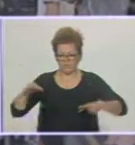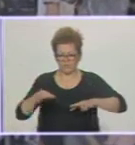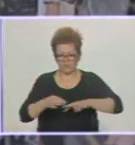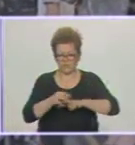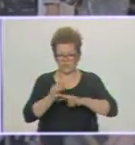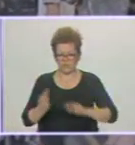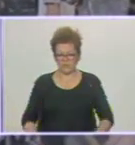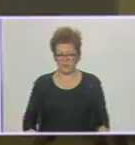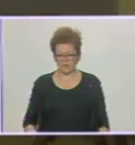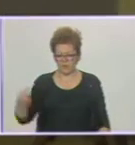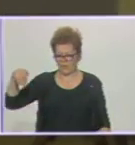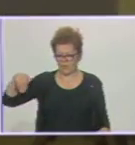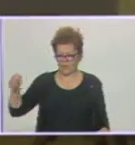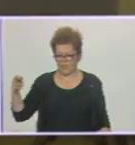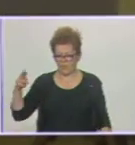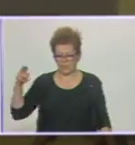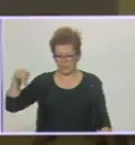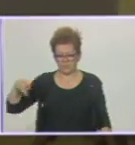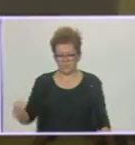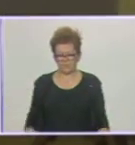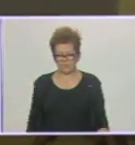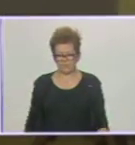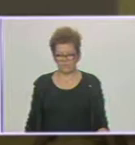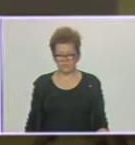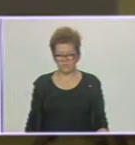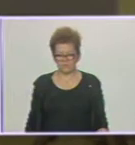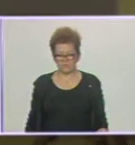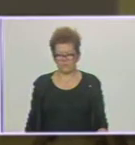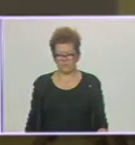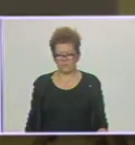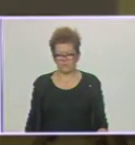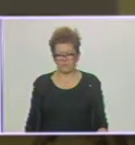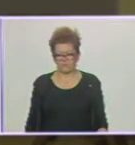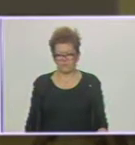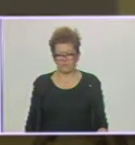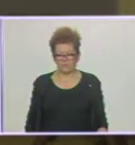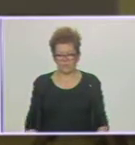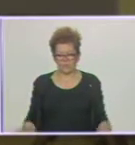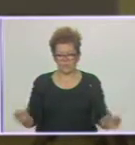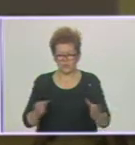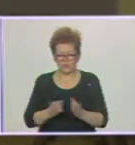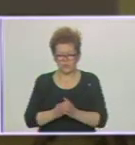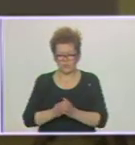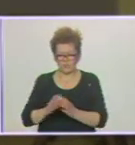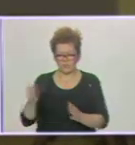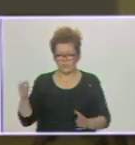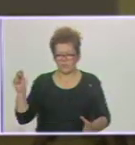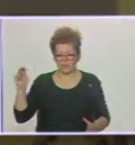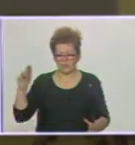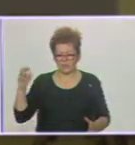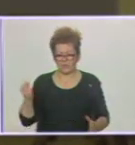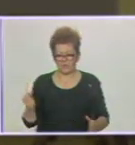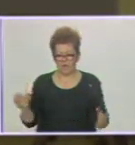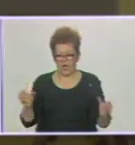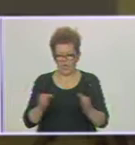cu Marian, cu Mărin, cum îi spun eu, Streață. Ceata lui Streață fiind în ansamblu